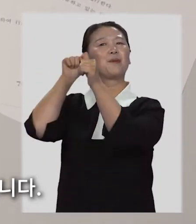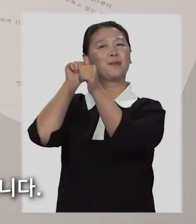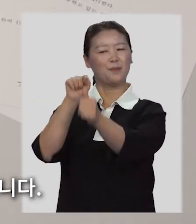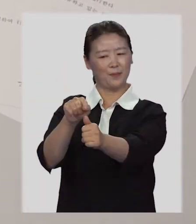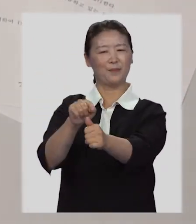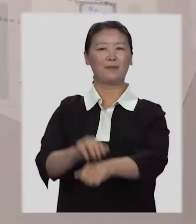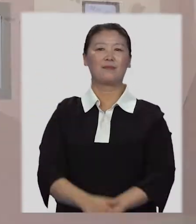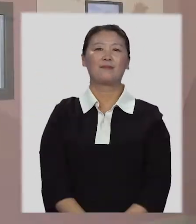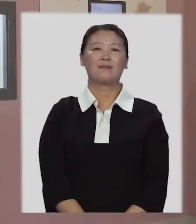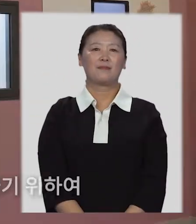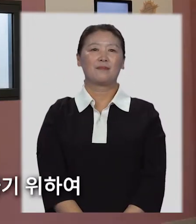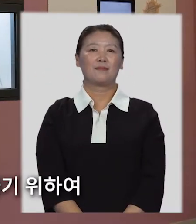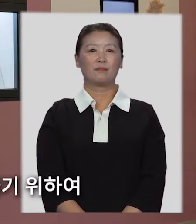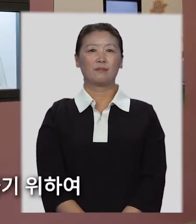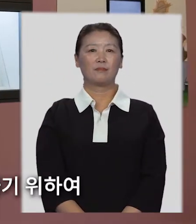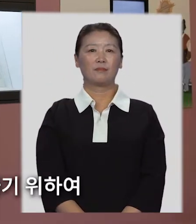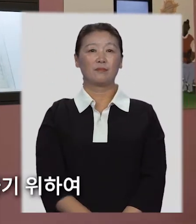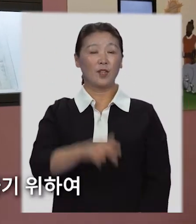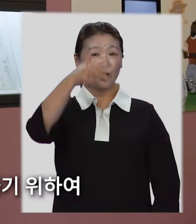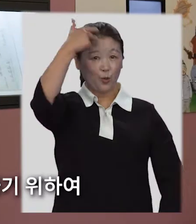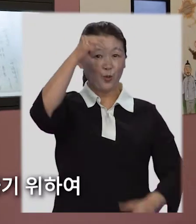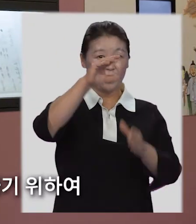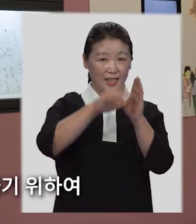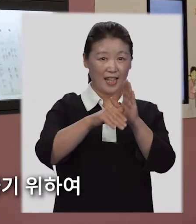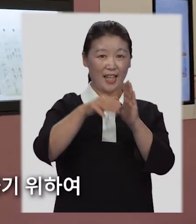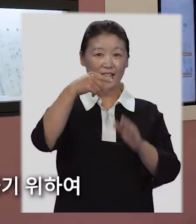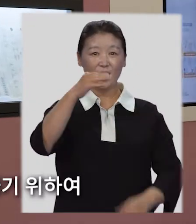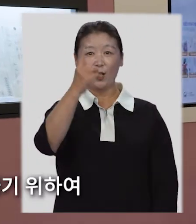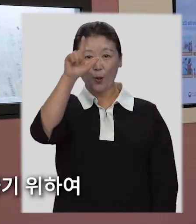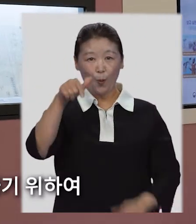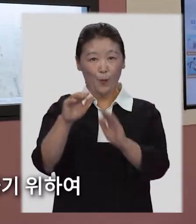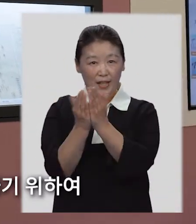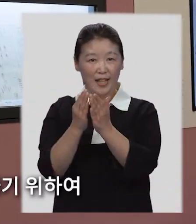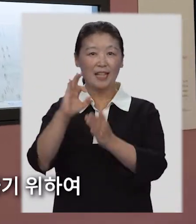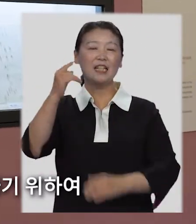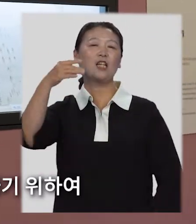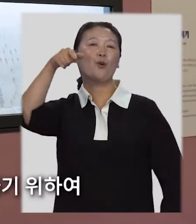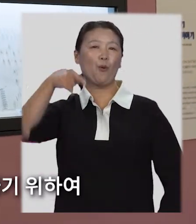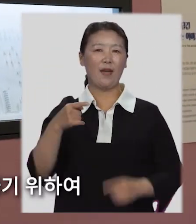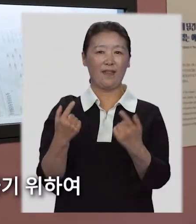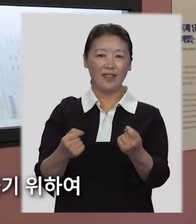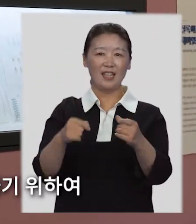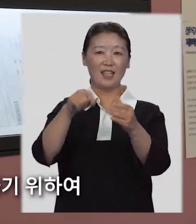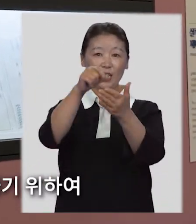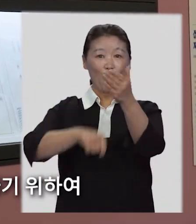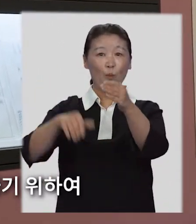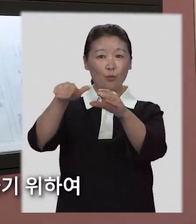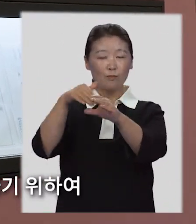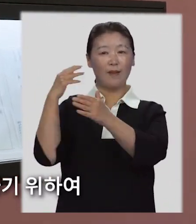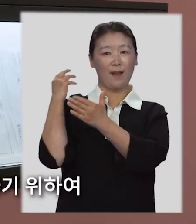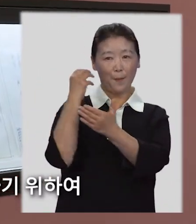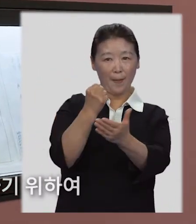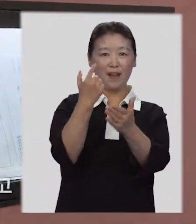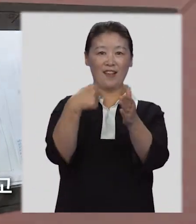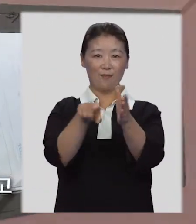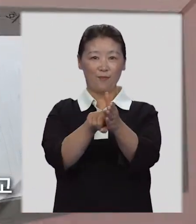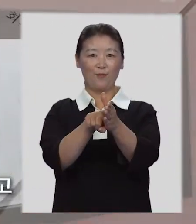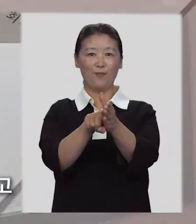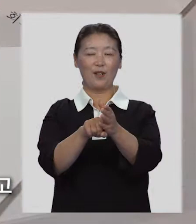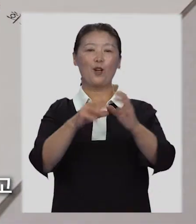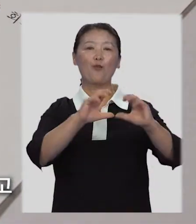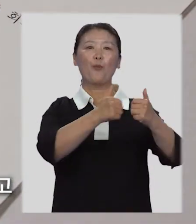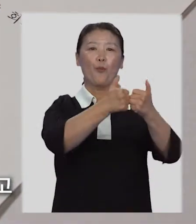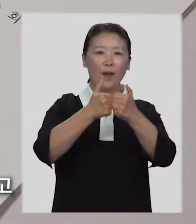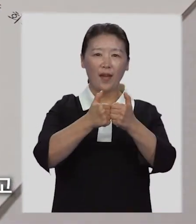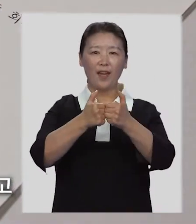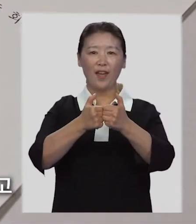하였습니다. 또한 조선시대 실록과 의궤 같은 기록 문화를 현대적으로 계승하기 위하여 국무회의